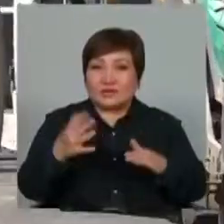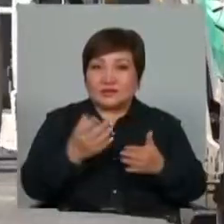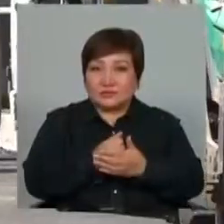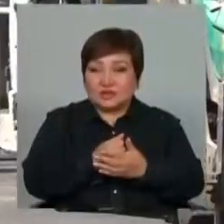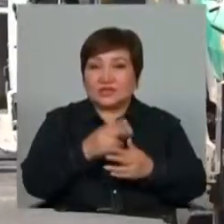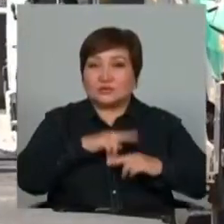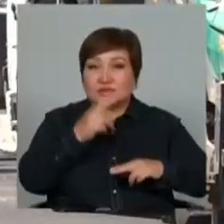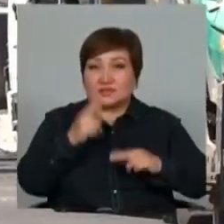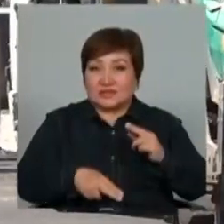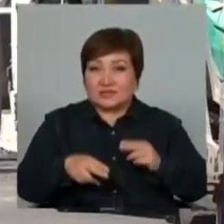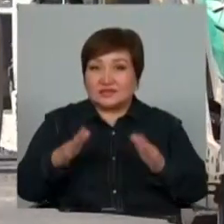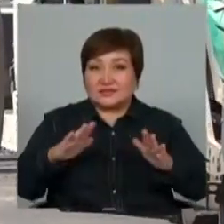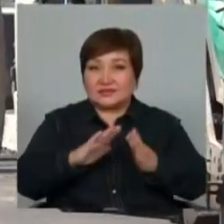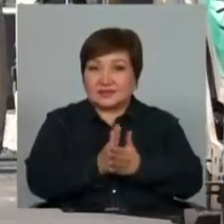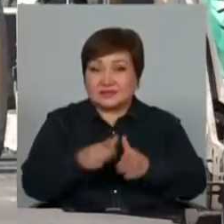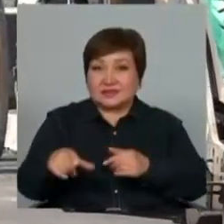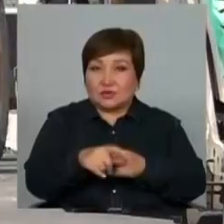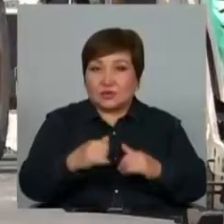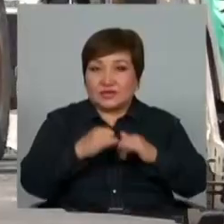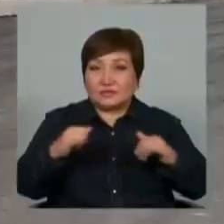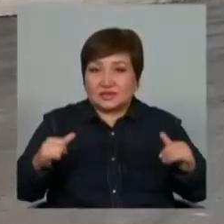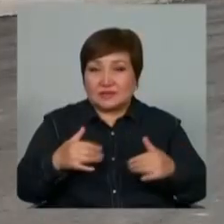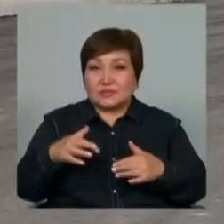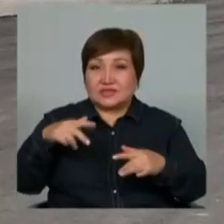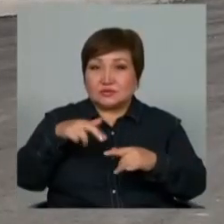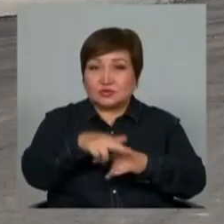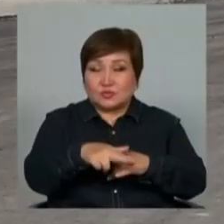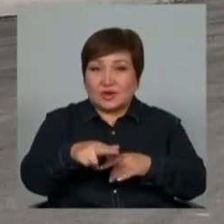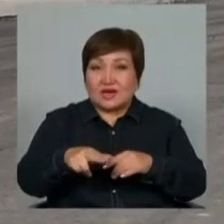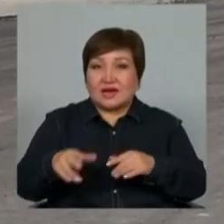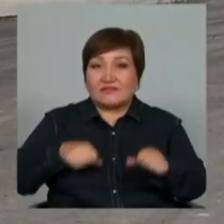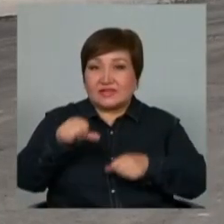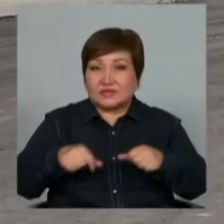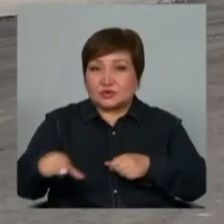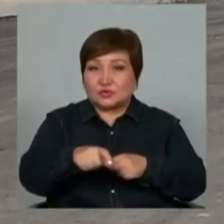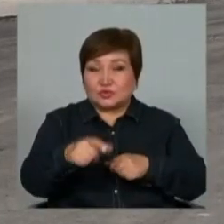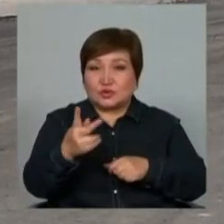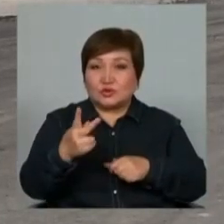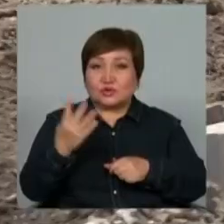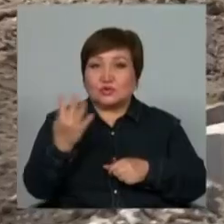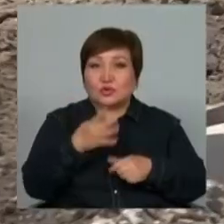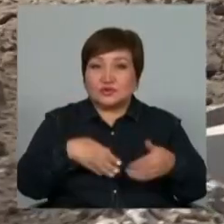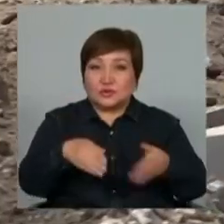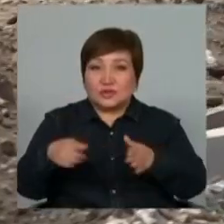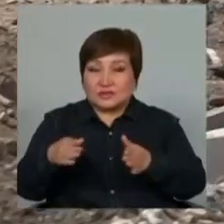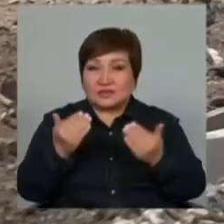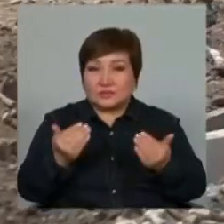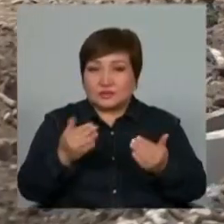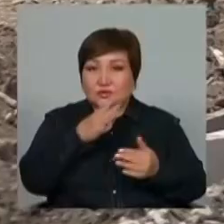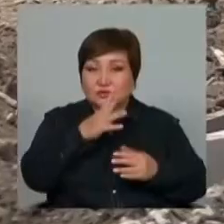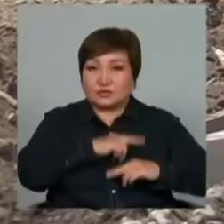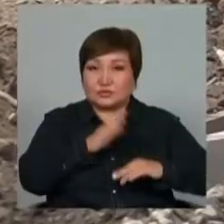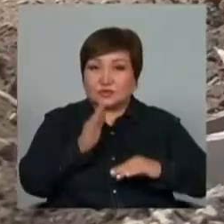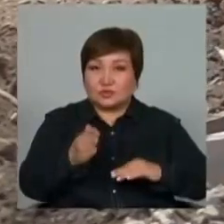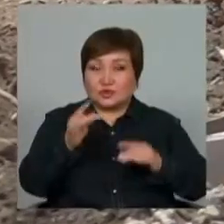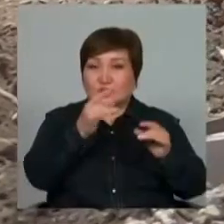тар көше кеңейіп, жаяу жүргіншілер мен велосипед жолдары салынған төрт жолақты заманауи жол болмақ. Ашылуы биыл күзге жоспарланған бұл